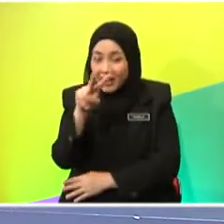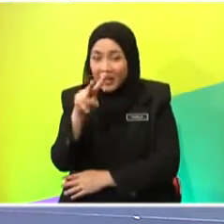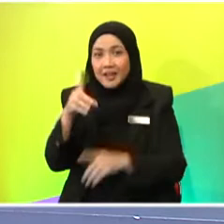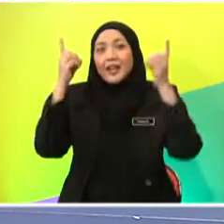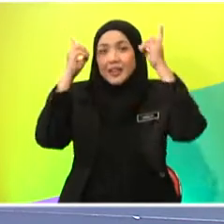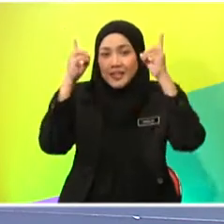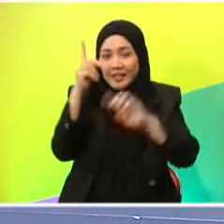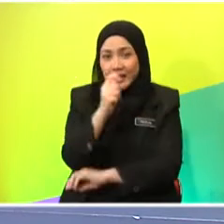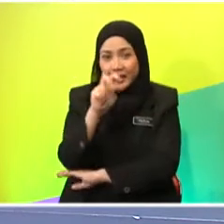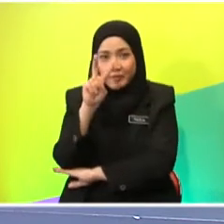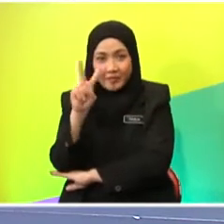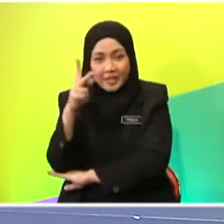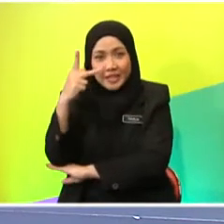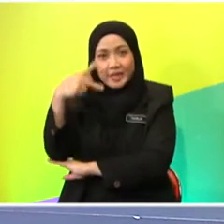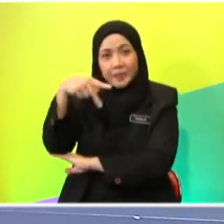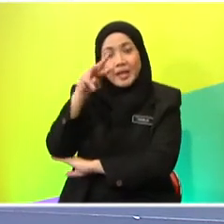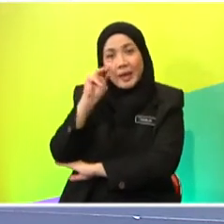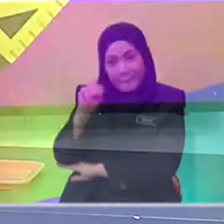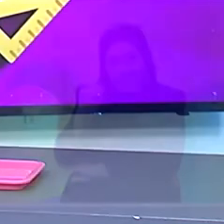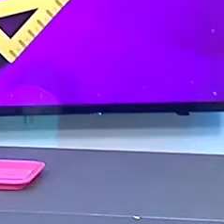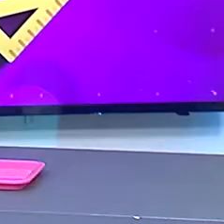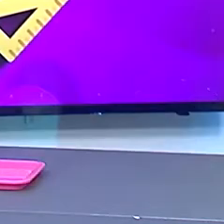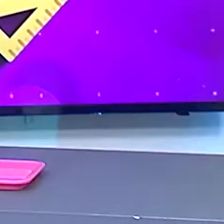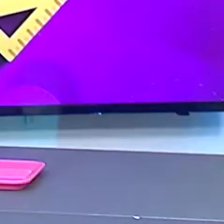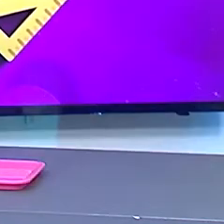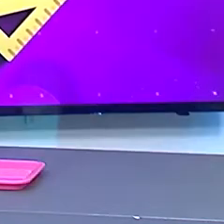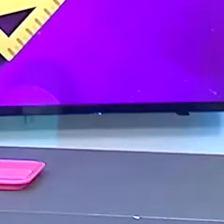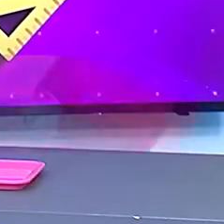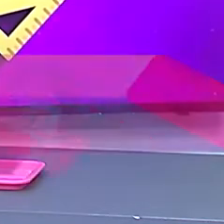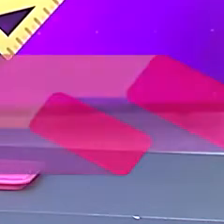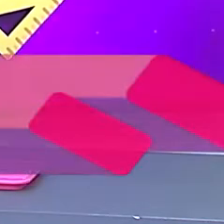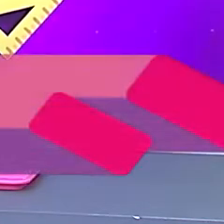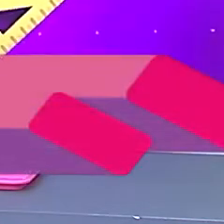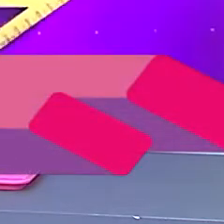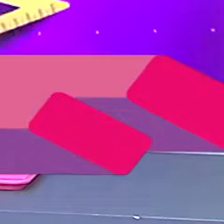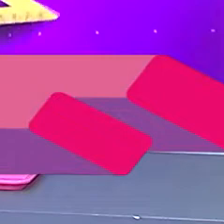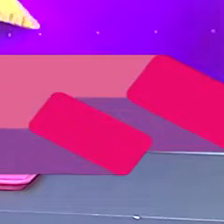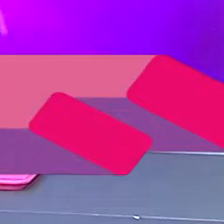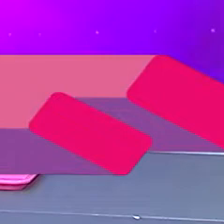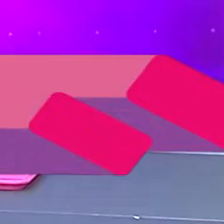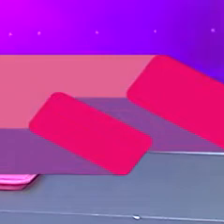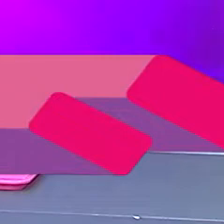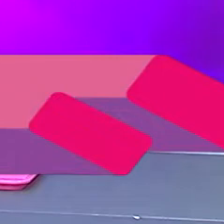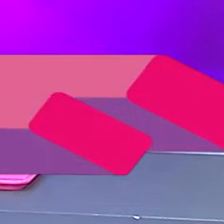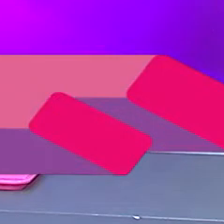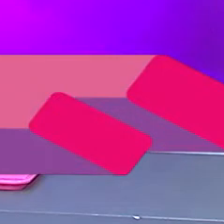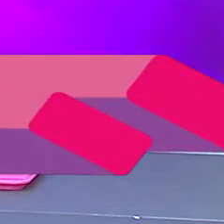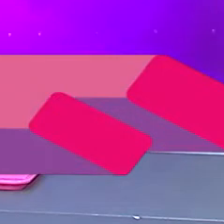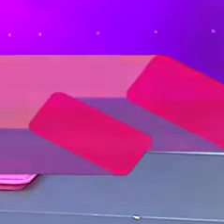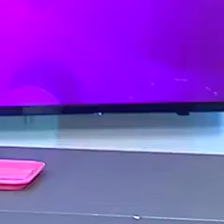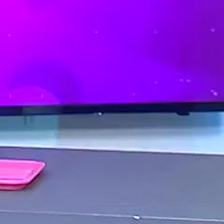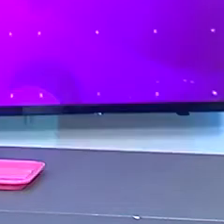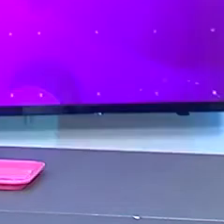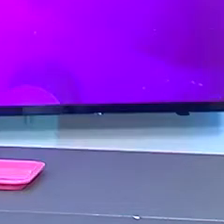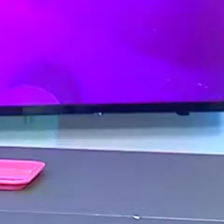PM anda bersama dengan saya Iman Sufyan Azman pada hari ini kita dalam mata pelajaran Pendidikan khas matematik